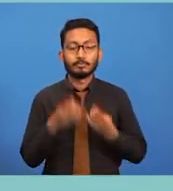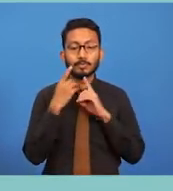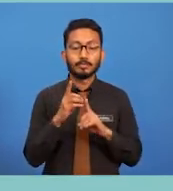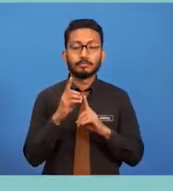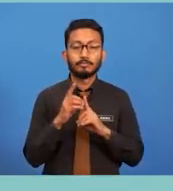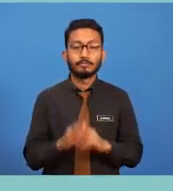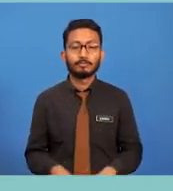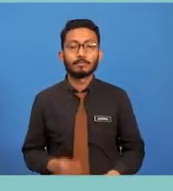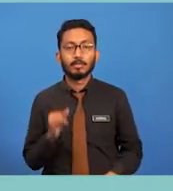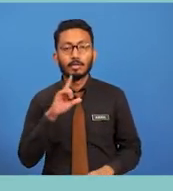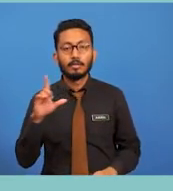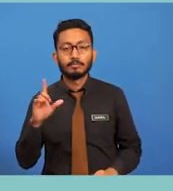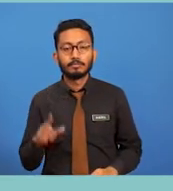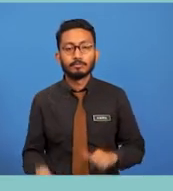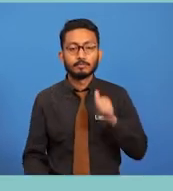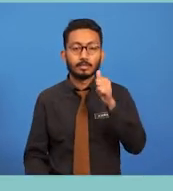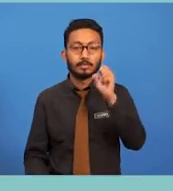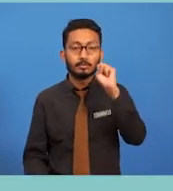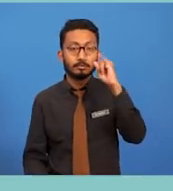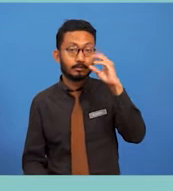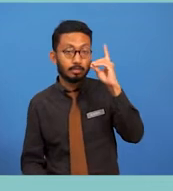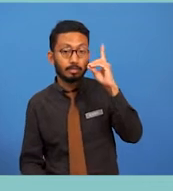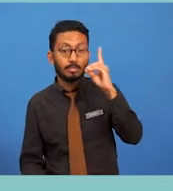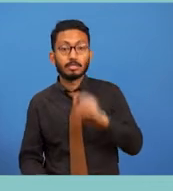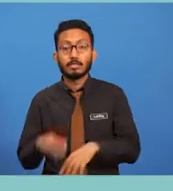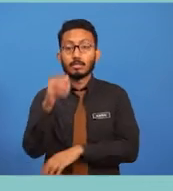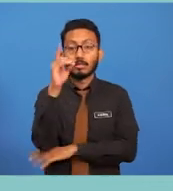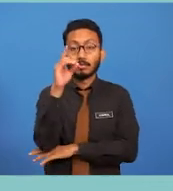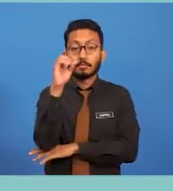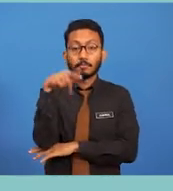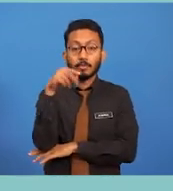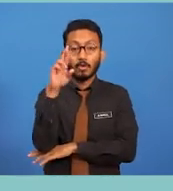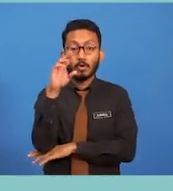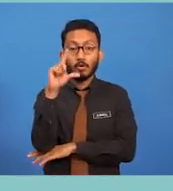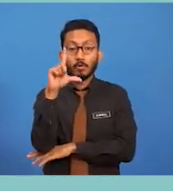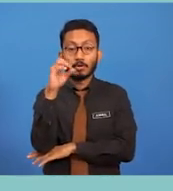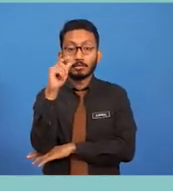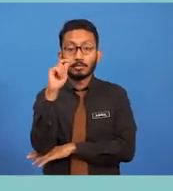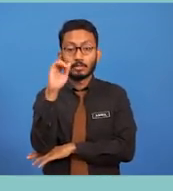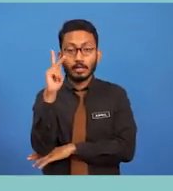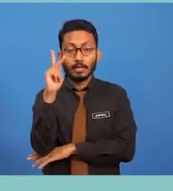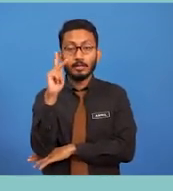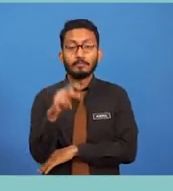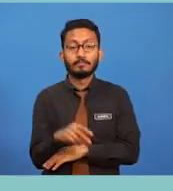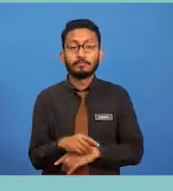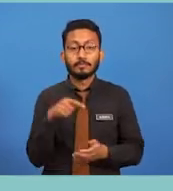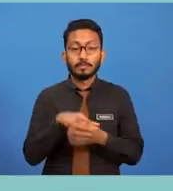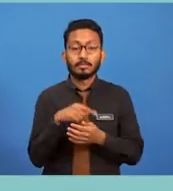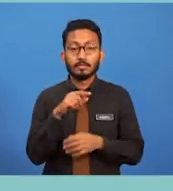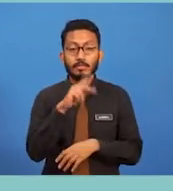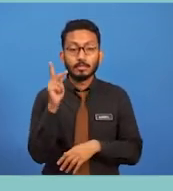Jawapannya adalah asid diprotik. Ini kerana asid